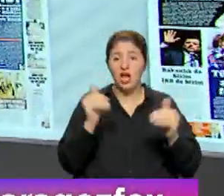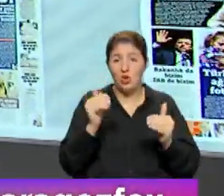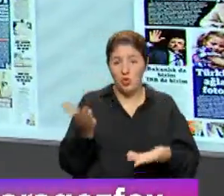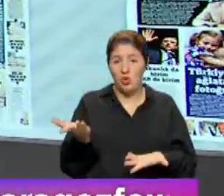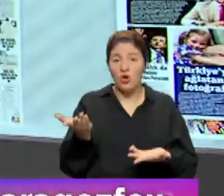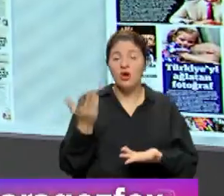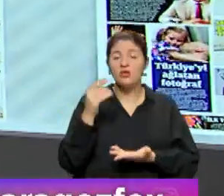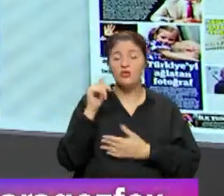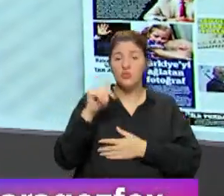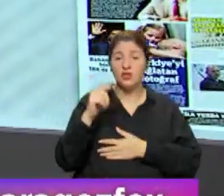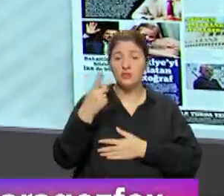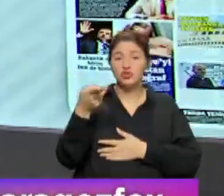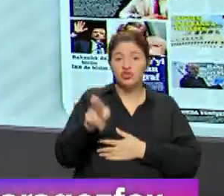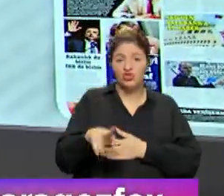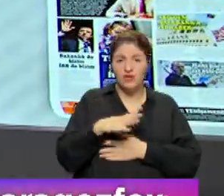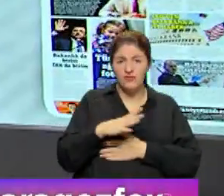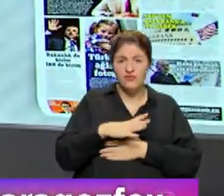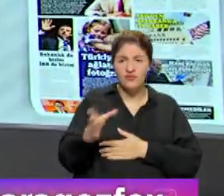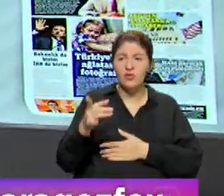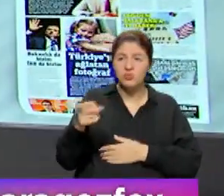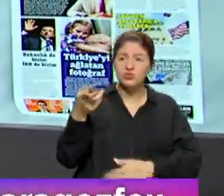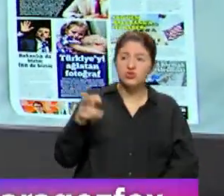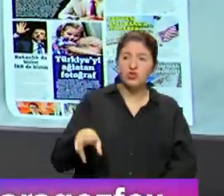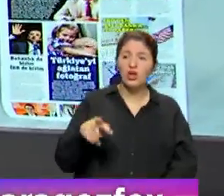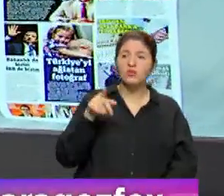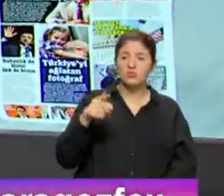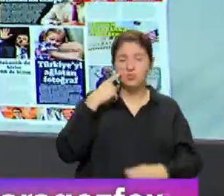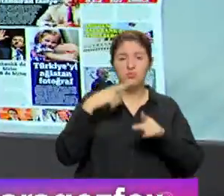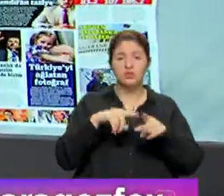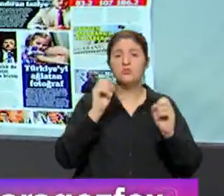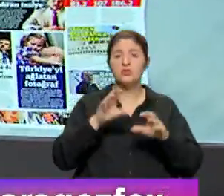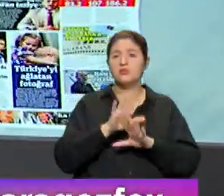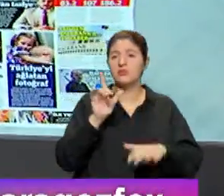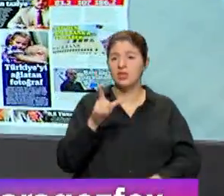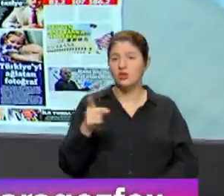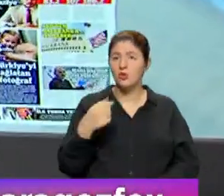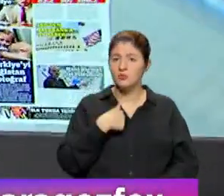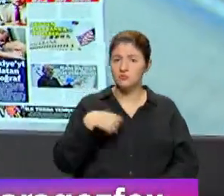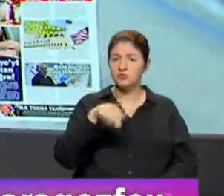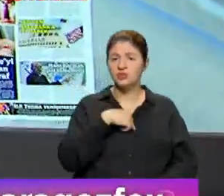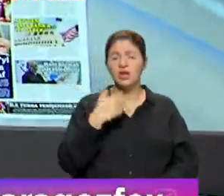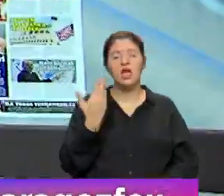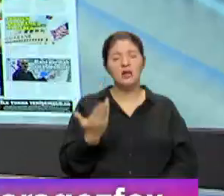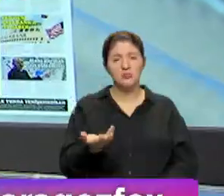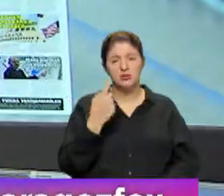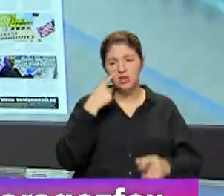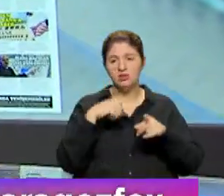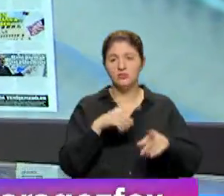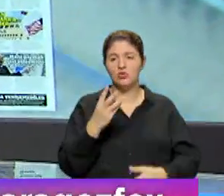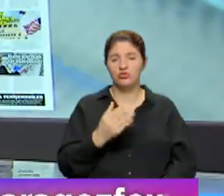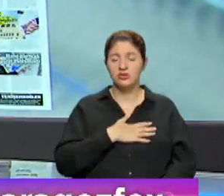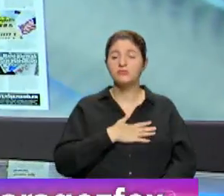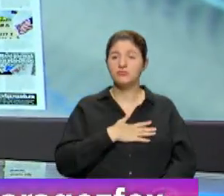yükseldi burada bir cinayet var ve bu cinayet bunun da peşinin bırakılmaması gerekiyor Bizler de elbette takipçisi